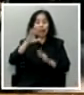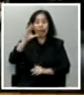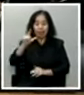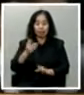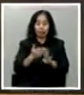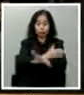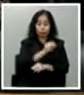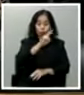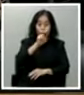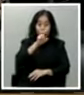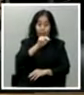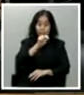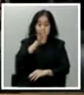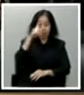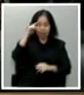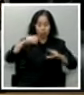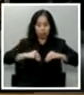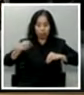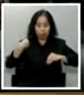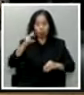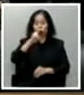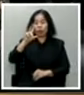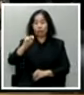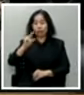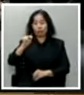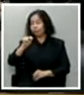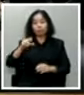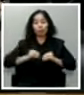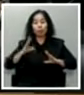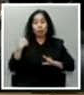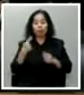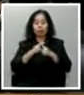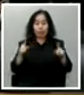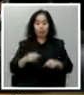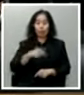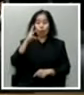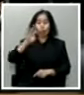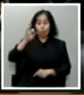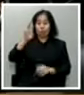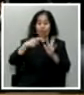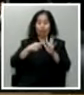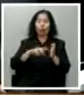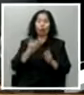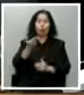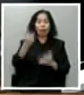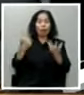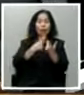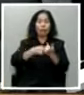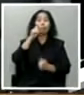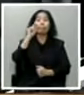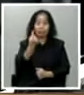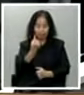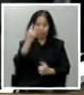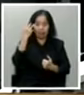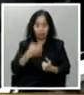แรก234เสียงเห็นด้วยนะครับไม่เห็นด้วย230เสียงนะครับท่านวิรัตรัตนเศษได้ขอให้มีการนับคะแนนใหม่นะครับ